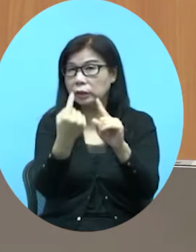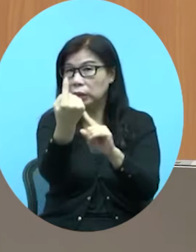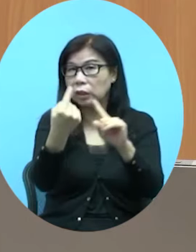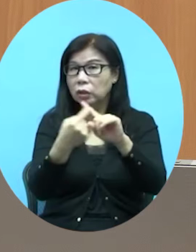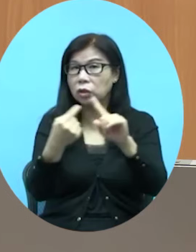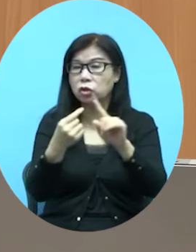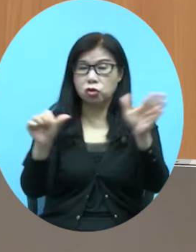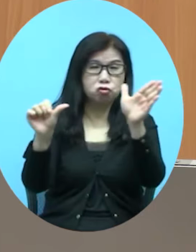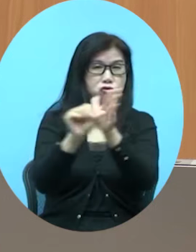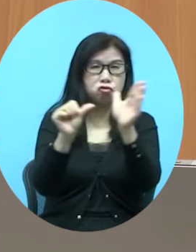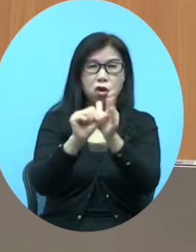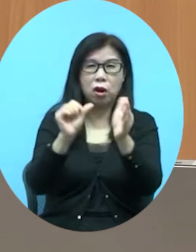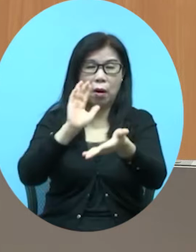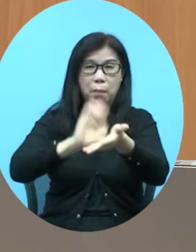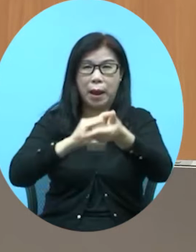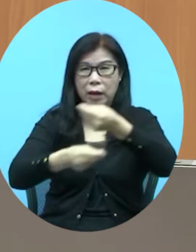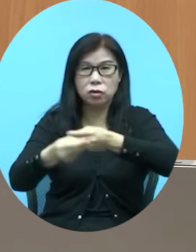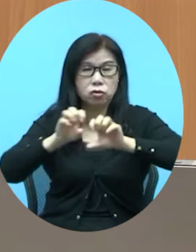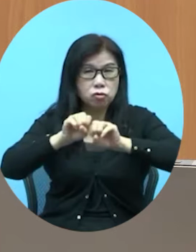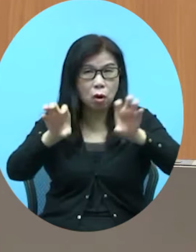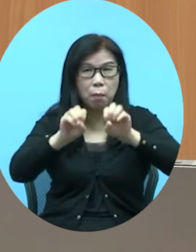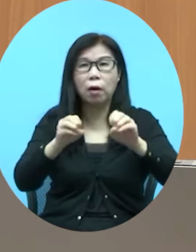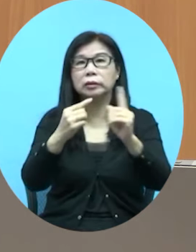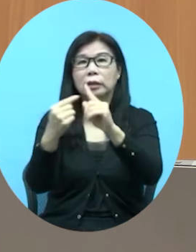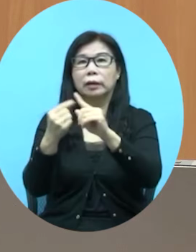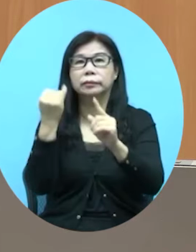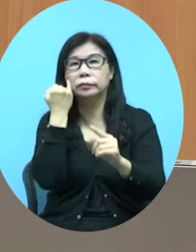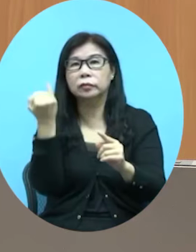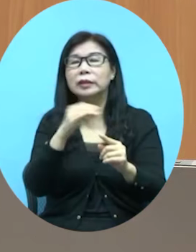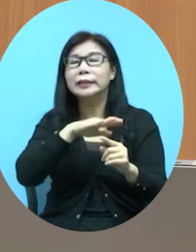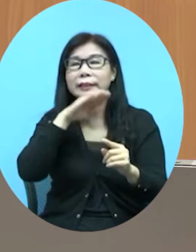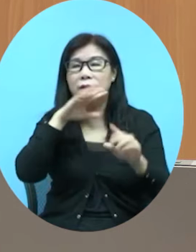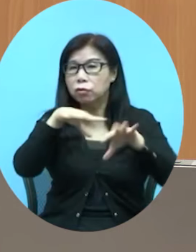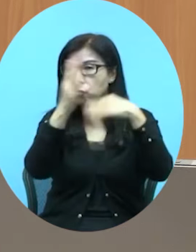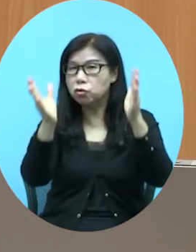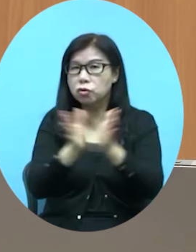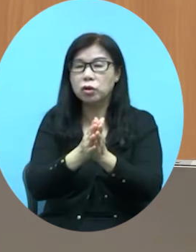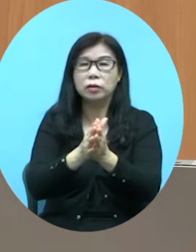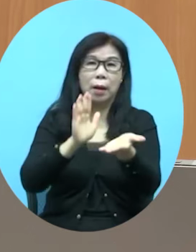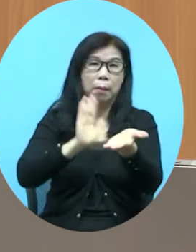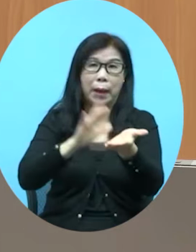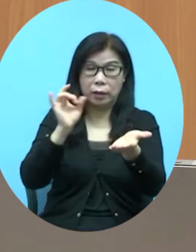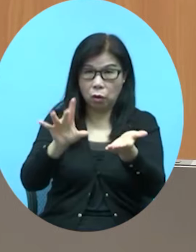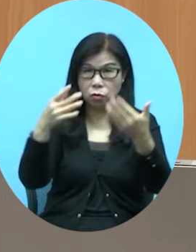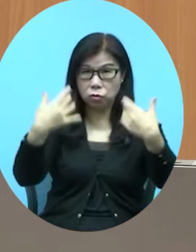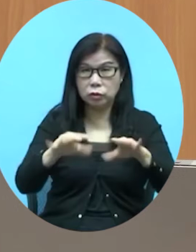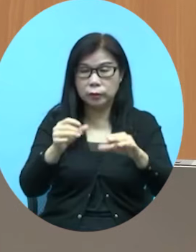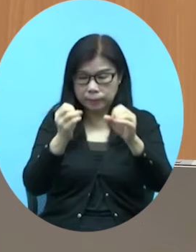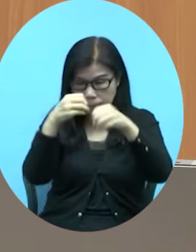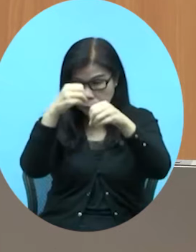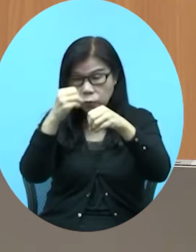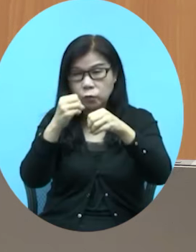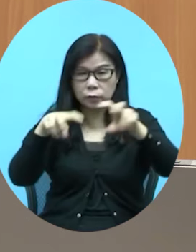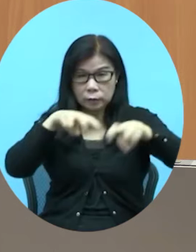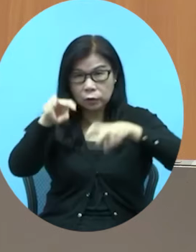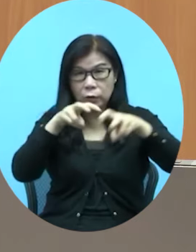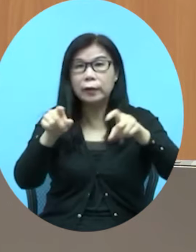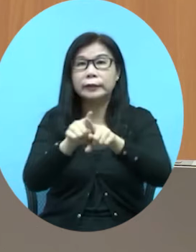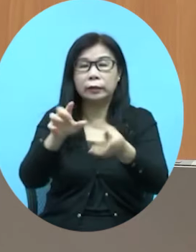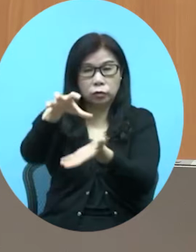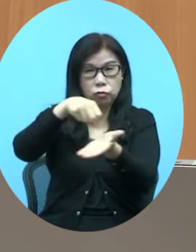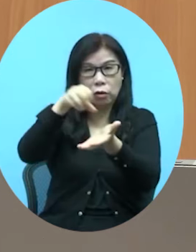超过传播者都要等整个疫情结束之后我们再分析才可能会多些